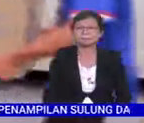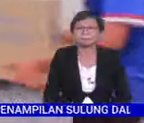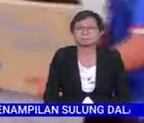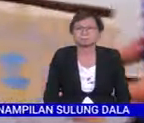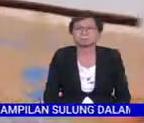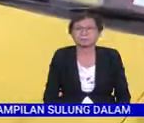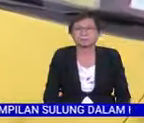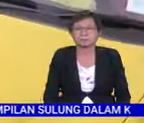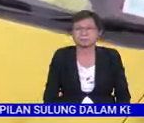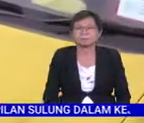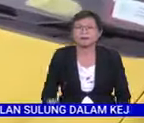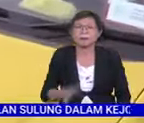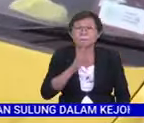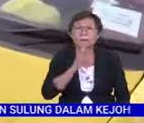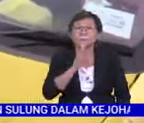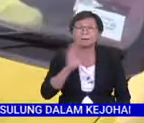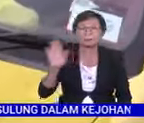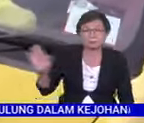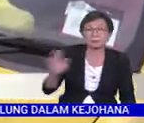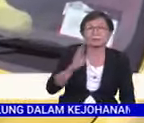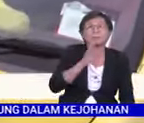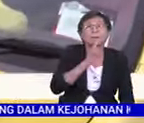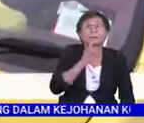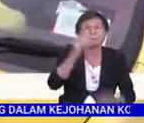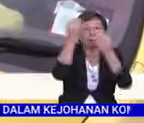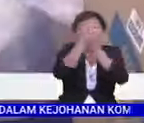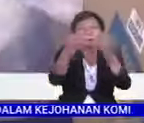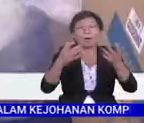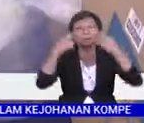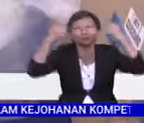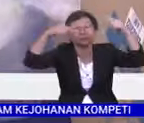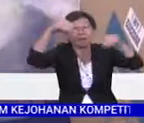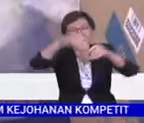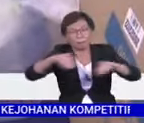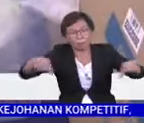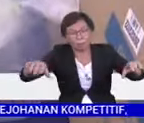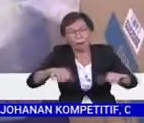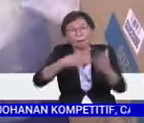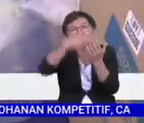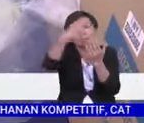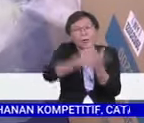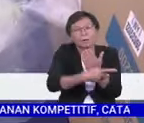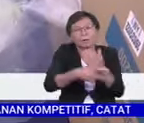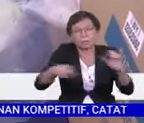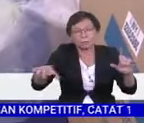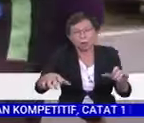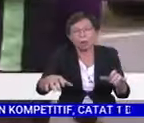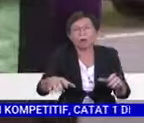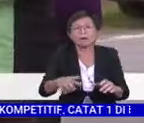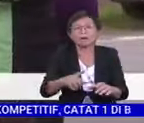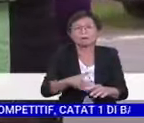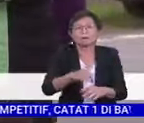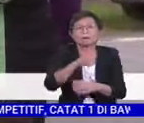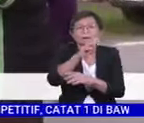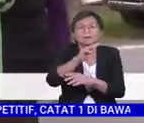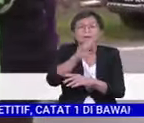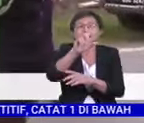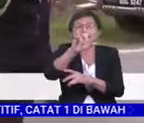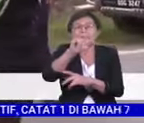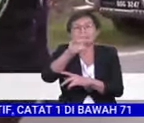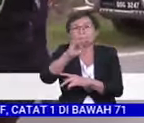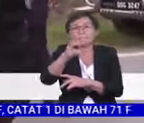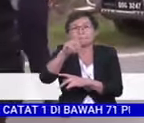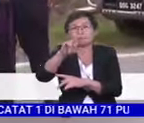Hai pekaro tersebut dinyatakan oleh Beliau sendiri setelah melihat kejayaan dalam pelaksanaan program yang dilaksanakan di Merita melimbang